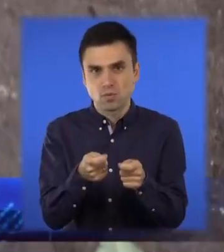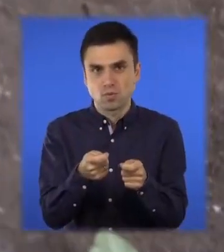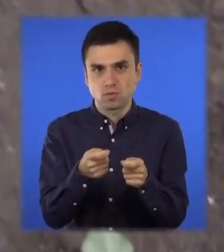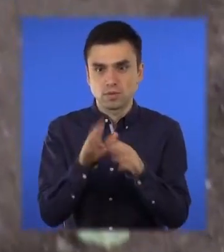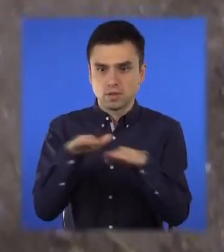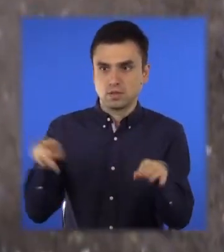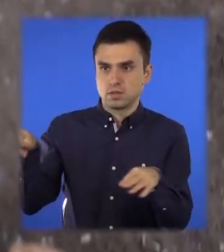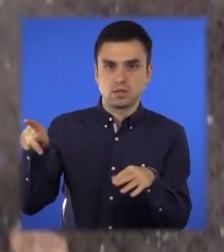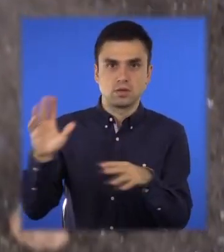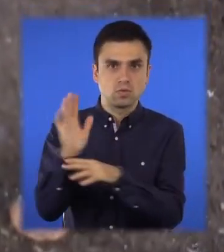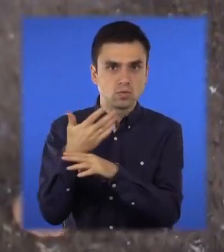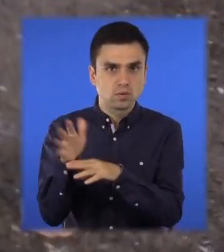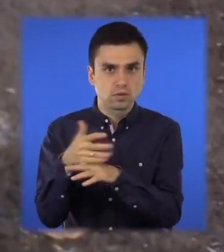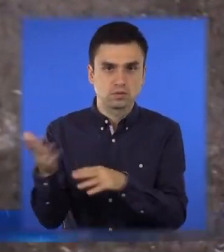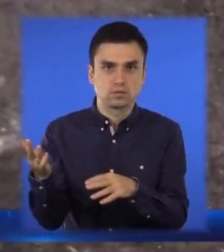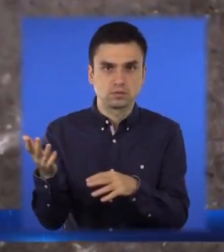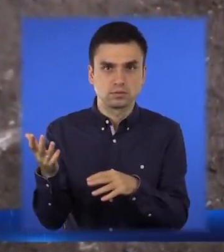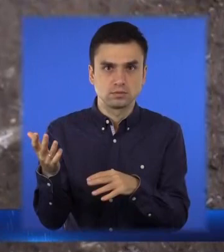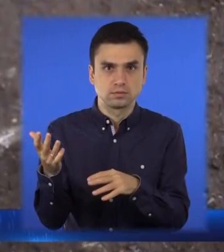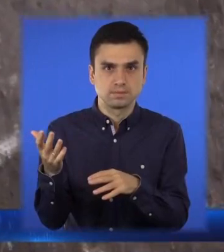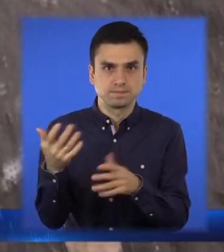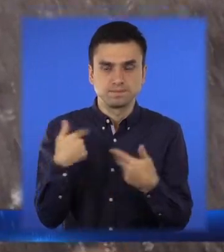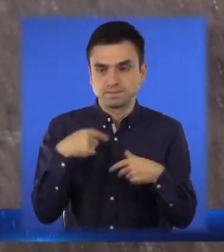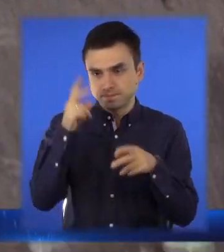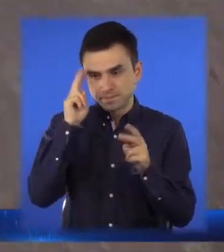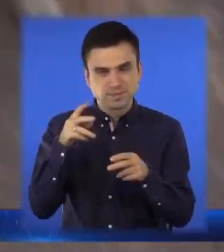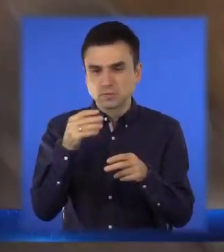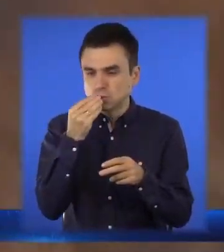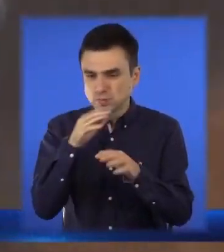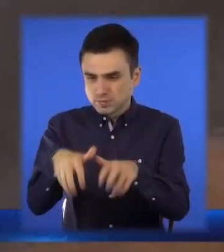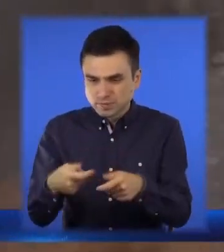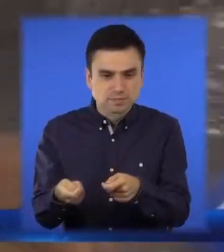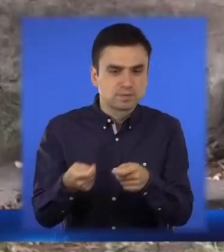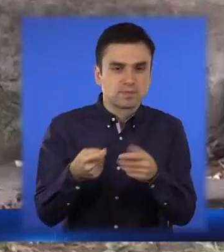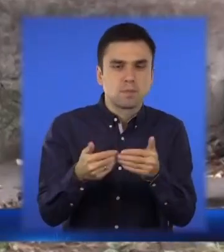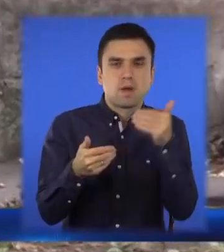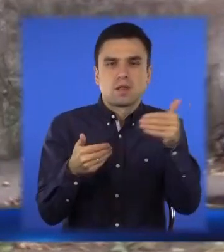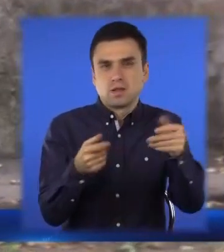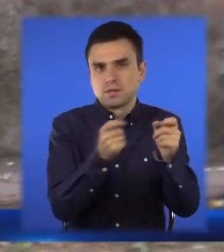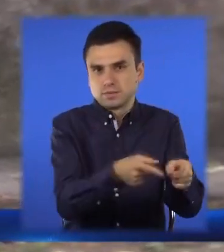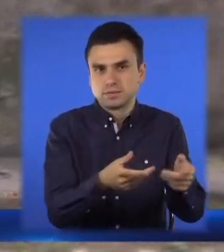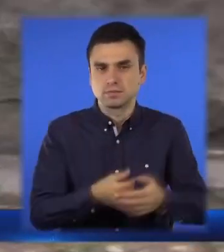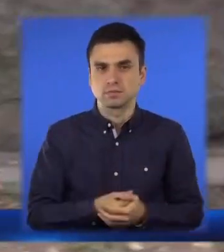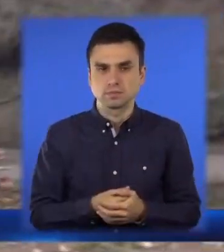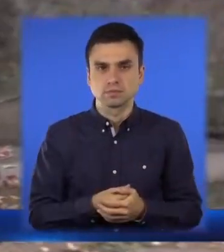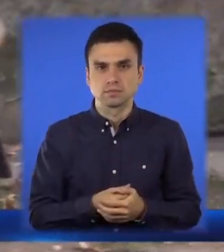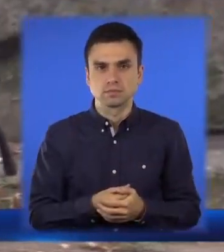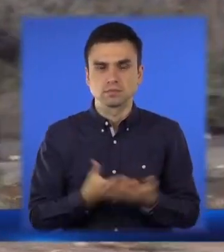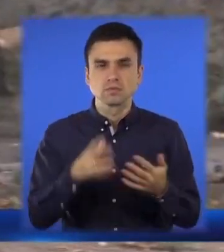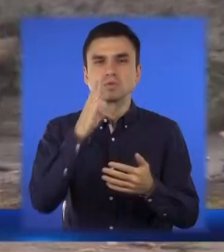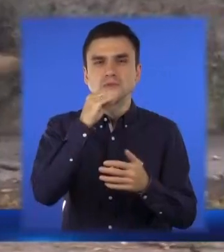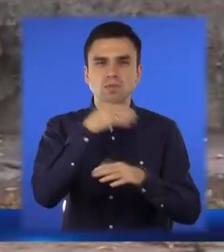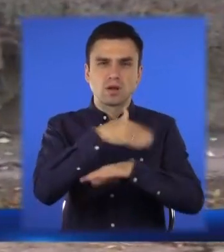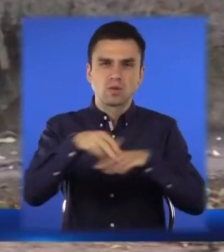забрала, думаю, пойду в квартиру і тиму кину коло мусорника. Безпритульні тварини, які